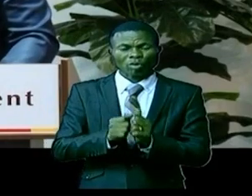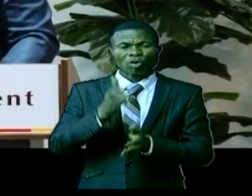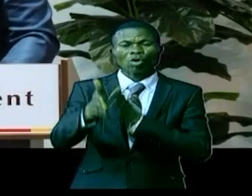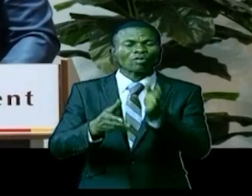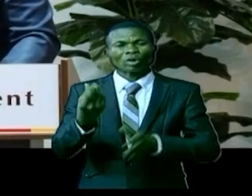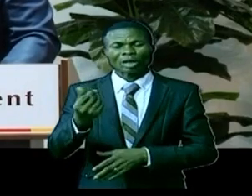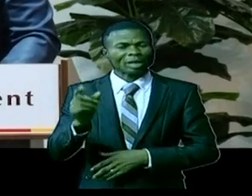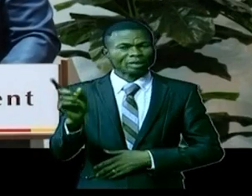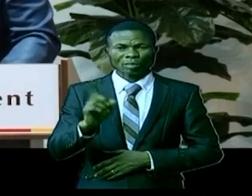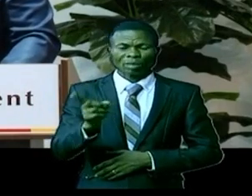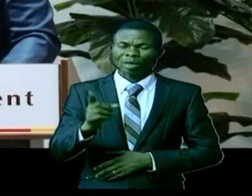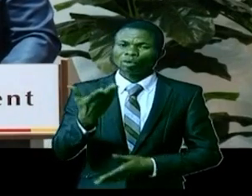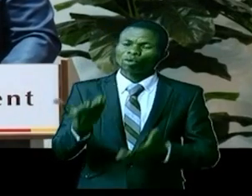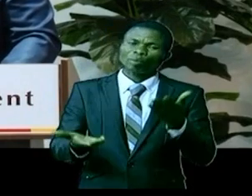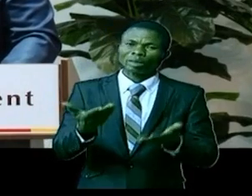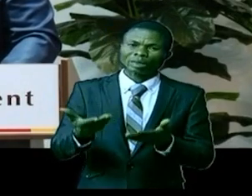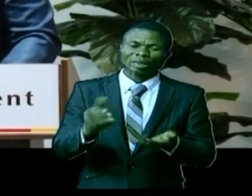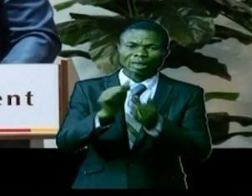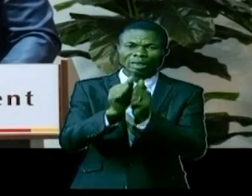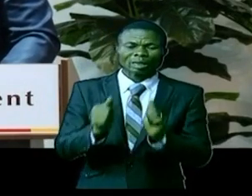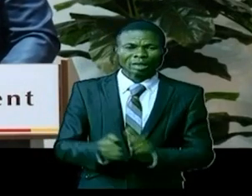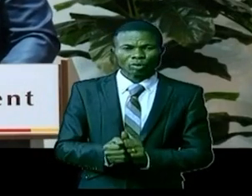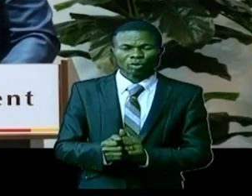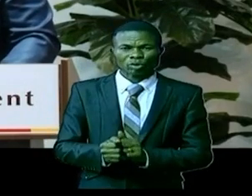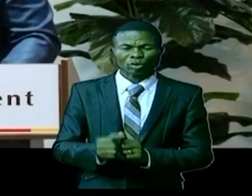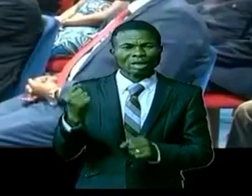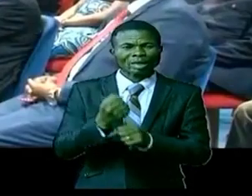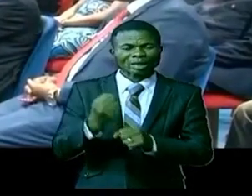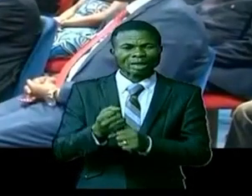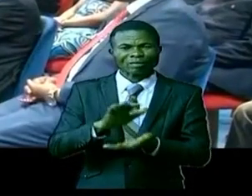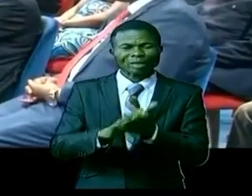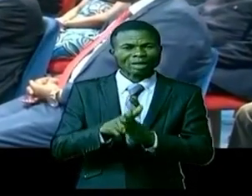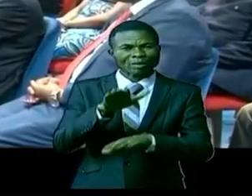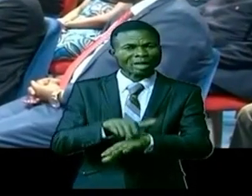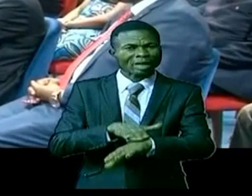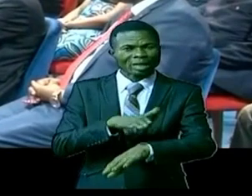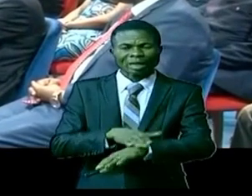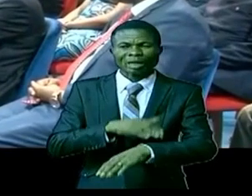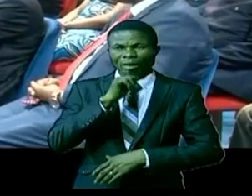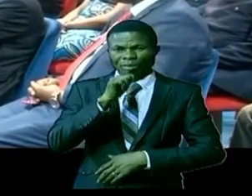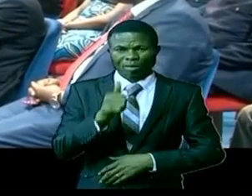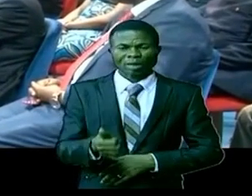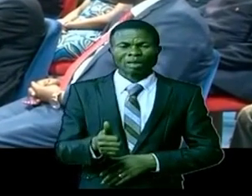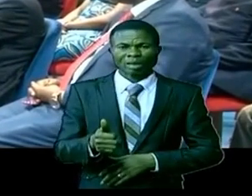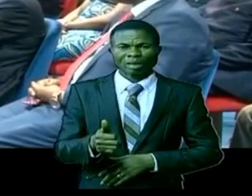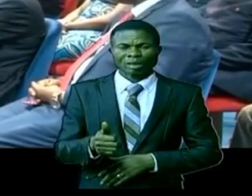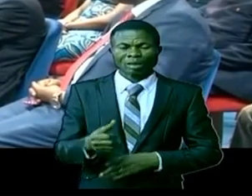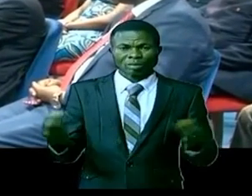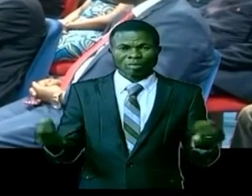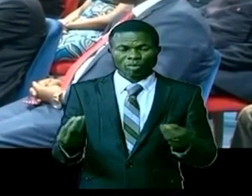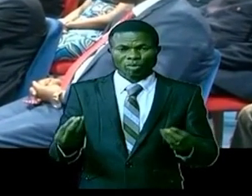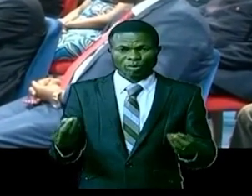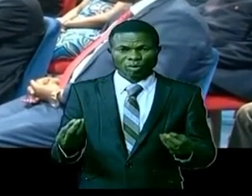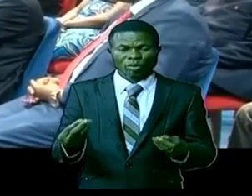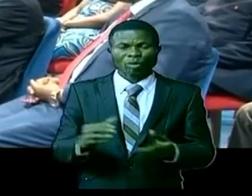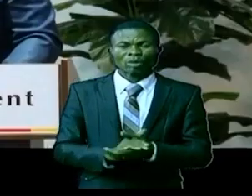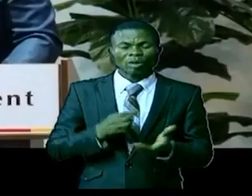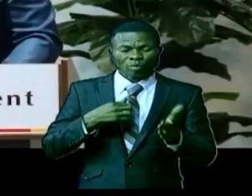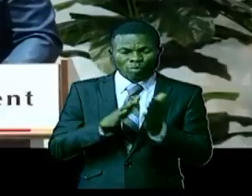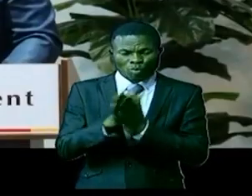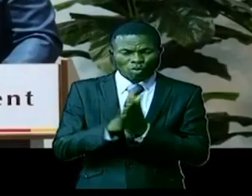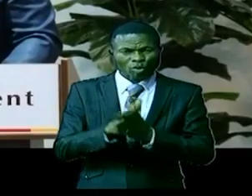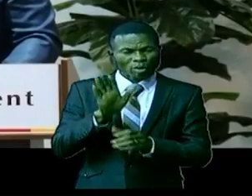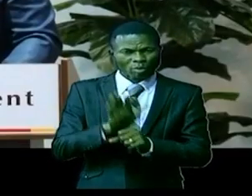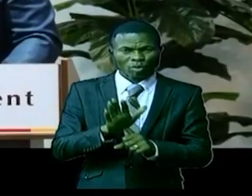fonds ou ralentissement des travaux. Parce que je souhaiterais vraiment